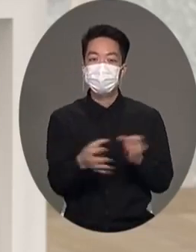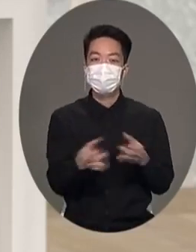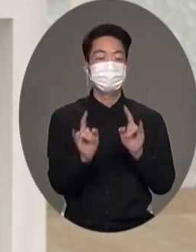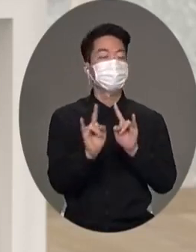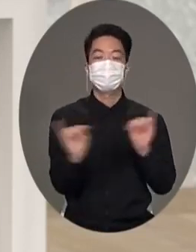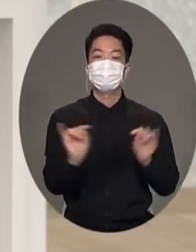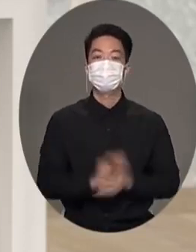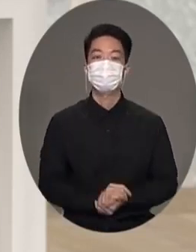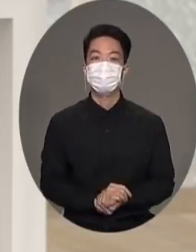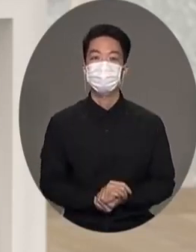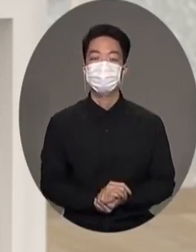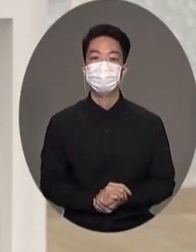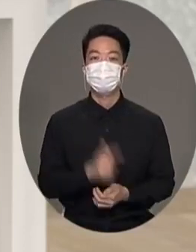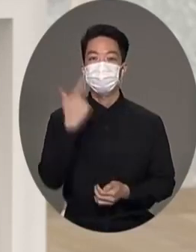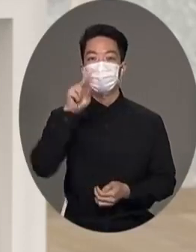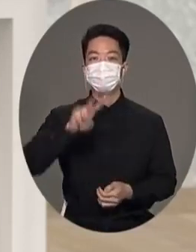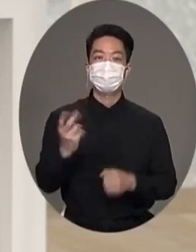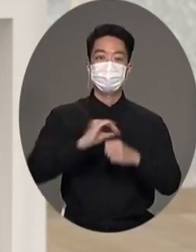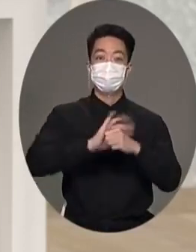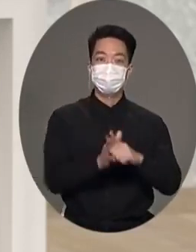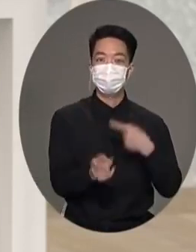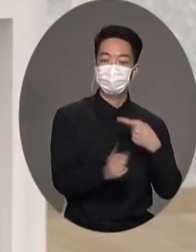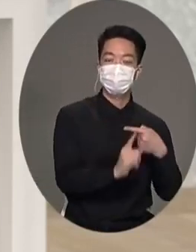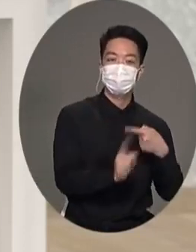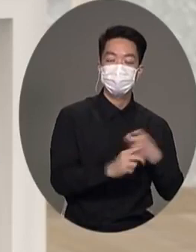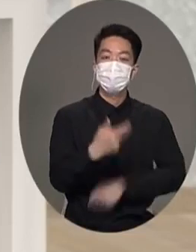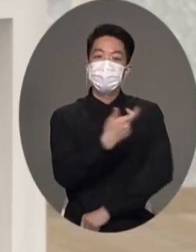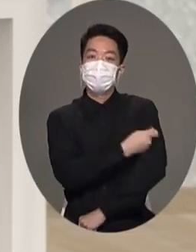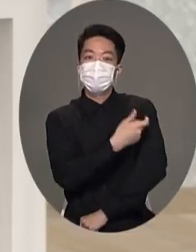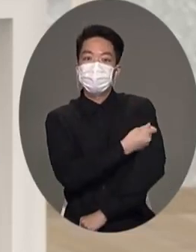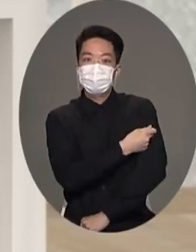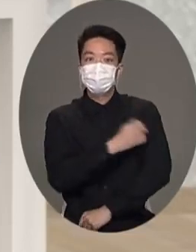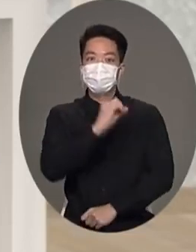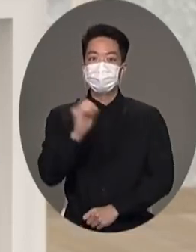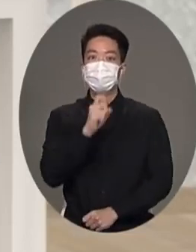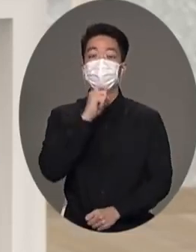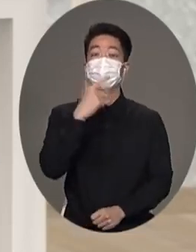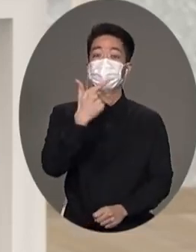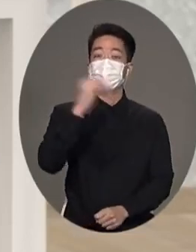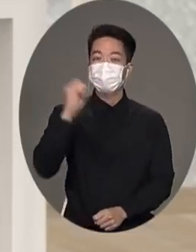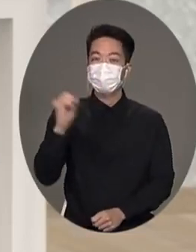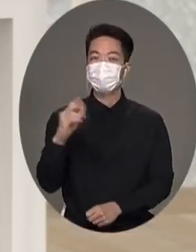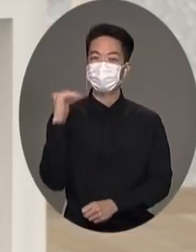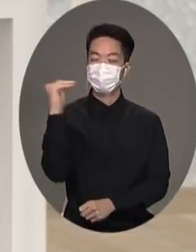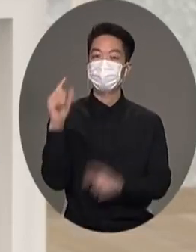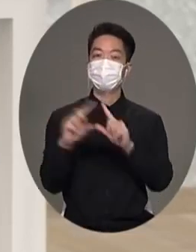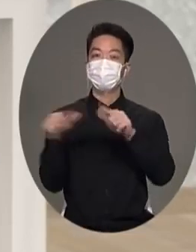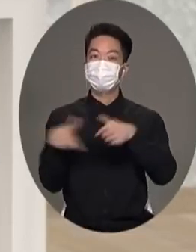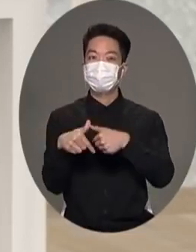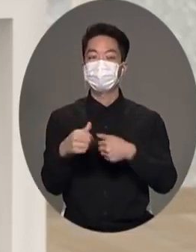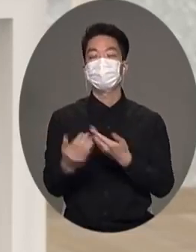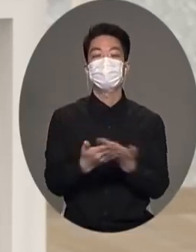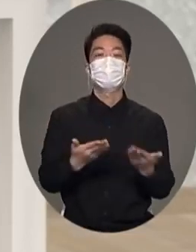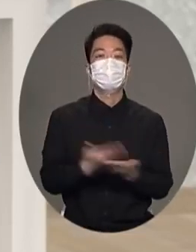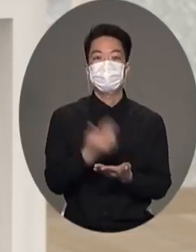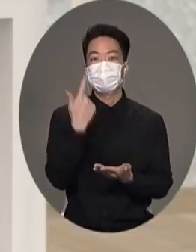第3针。在变种病毒的威胁之下，疫苗接种率高达80%的以色列亦都爆发了新一